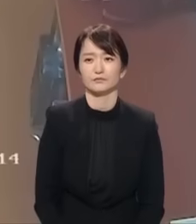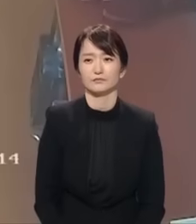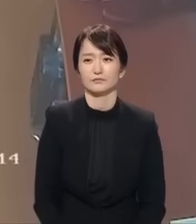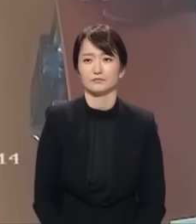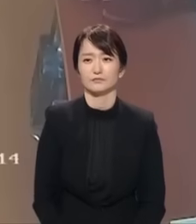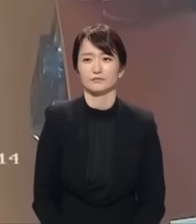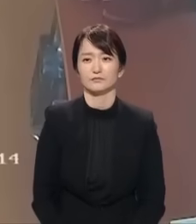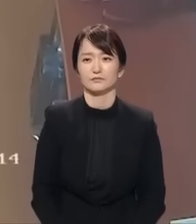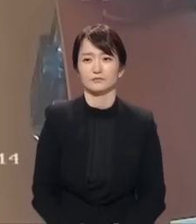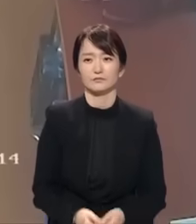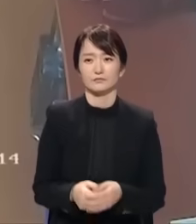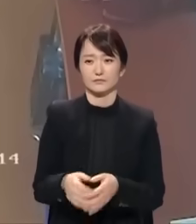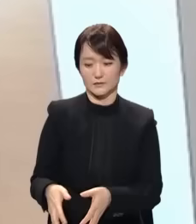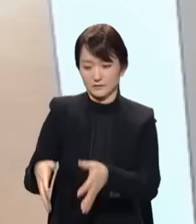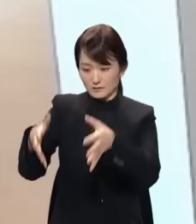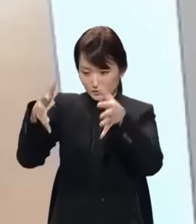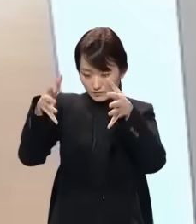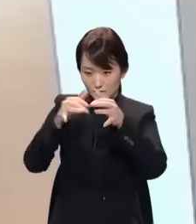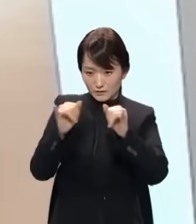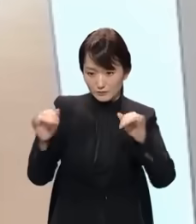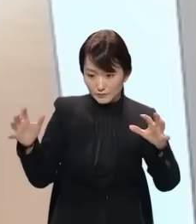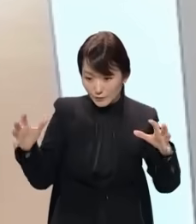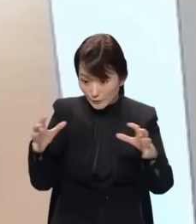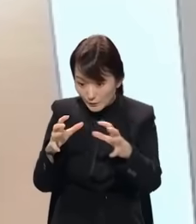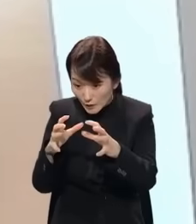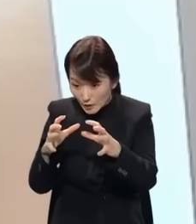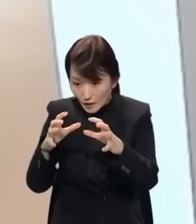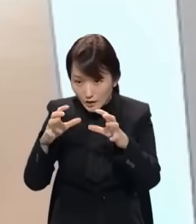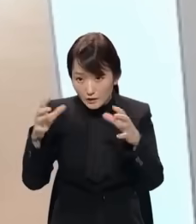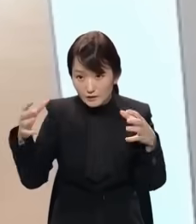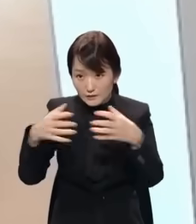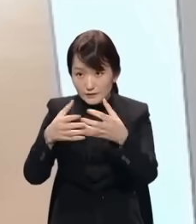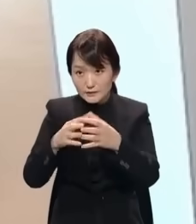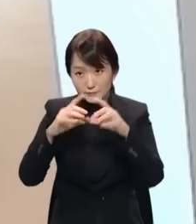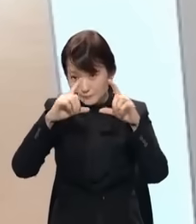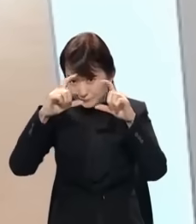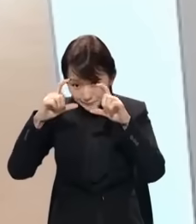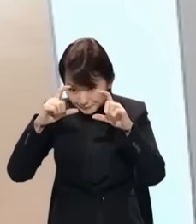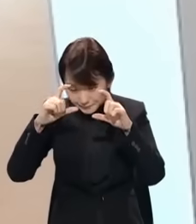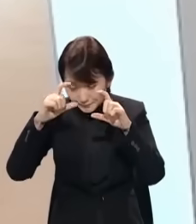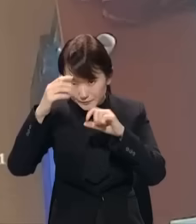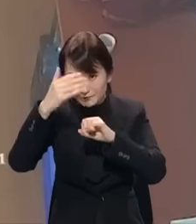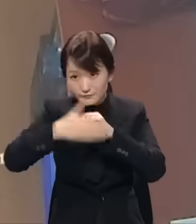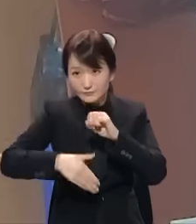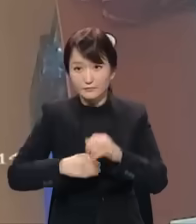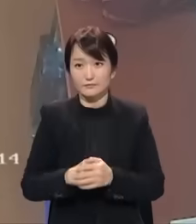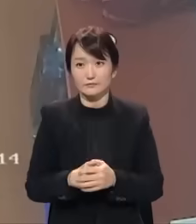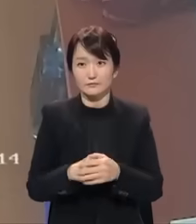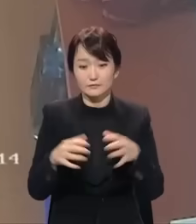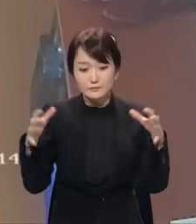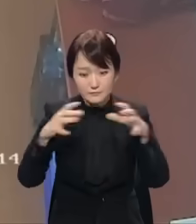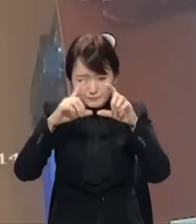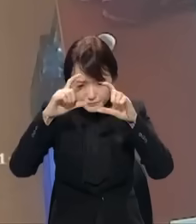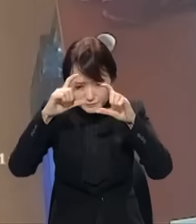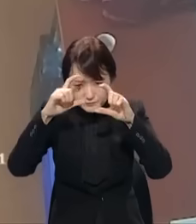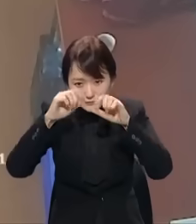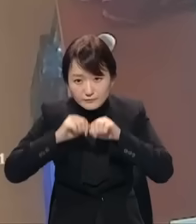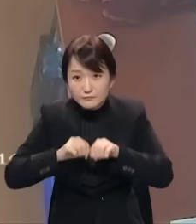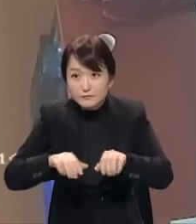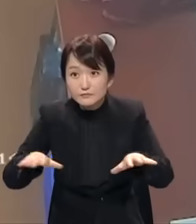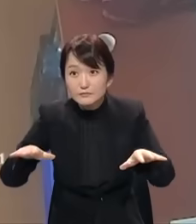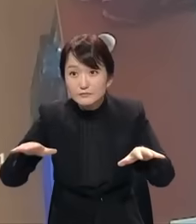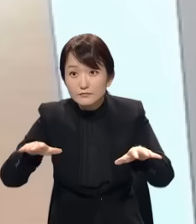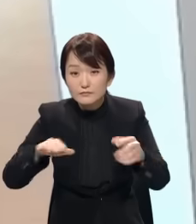사람들이 건물 난간에 모여 있습니다. 단체 사진을 찍으려는 건데요. 옹기종기 모여서 한 장 찍고 이제 흩어지나 했는데 네,